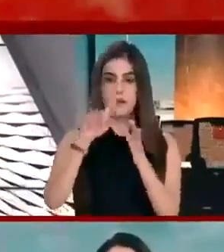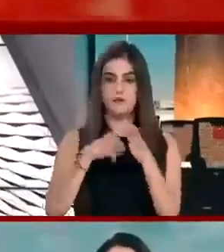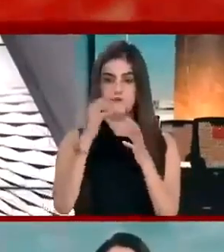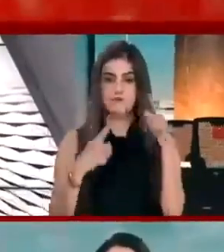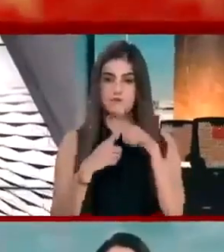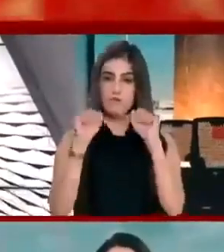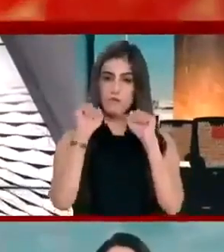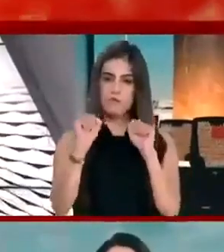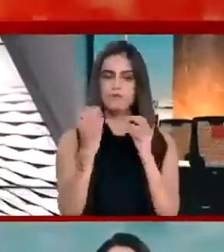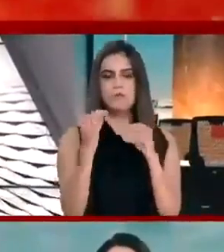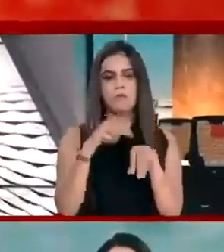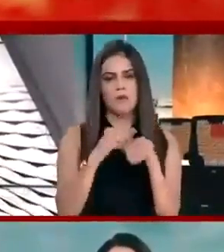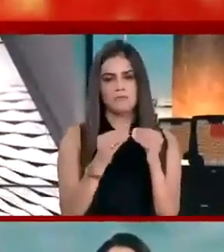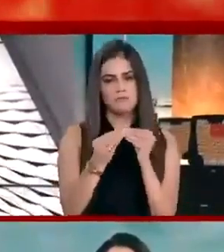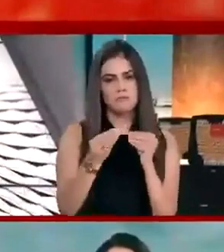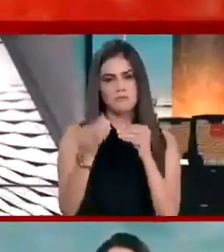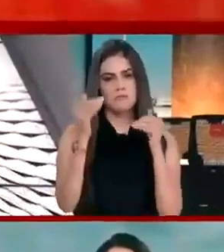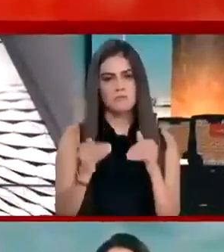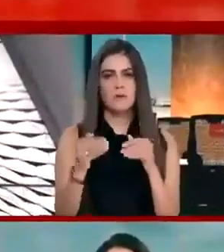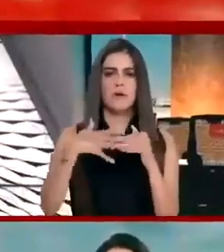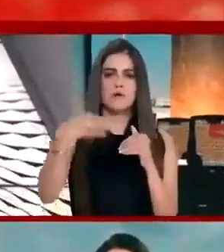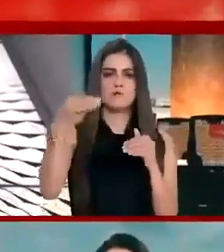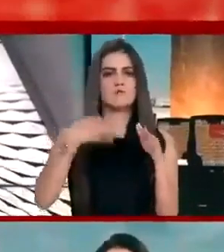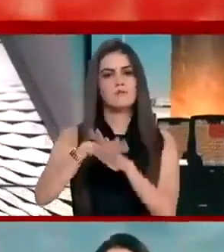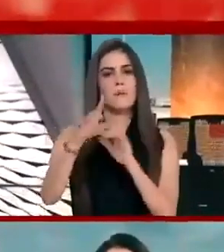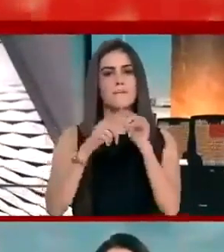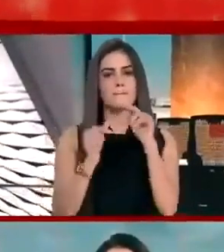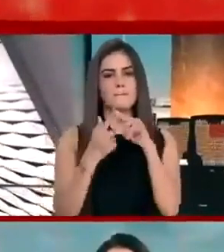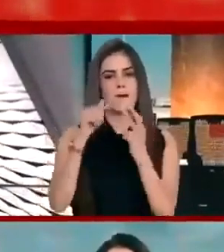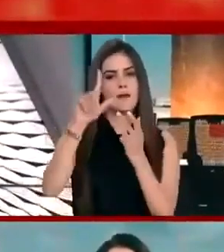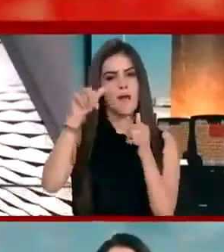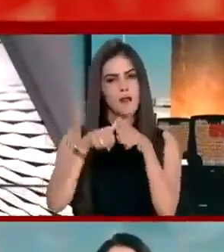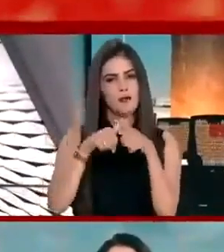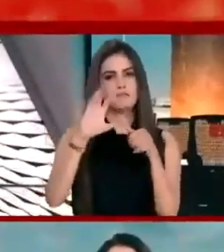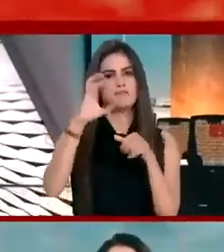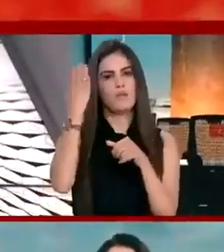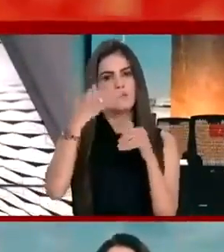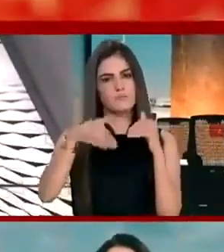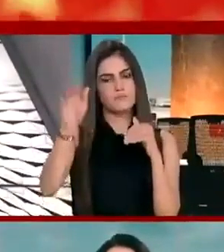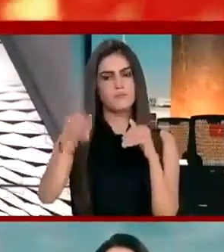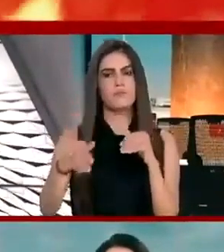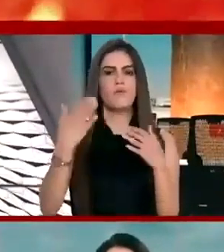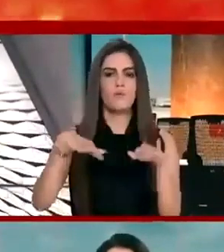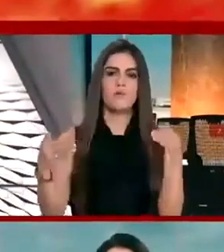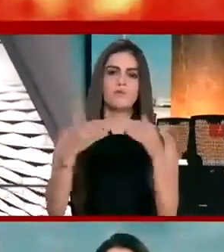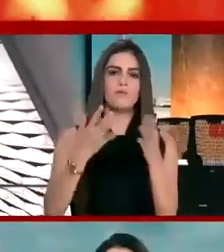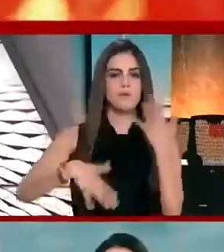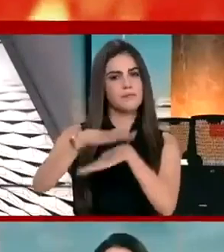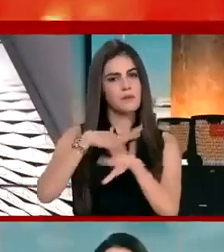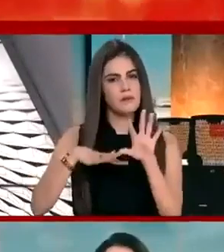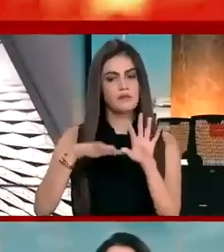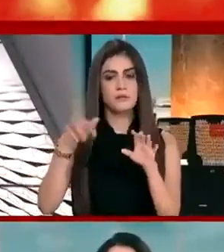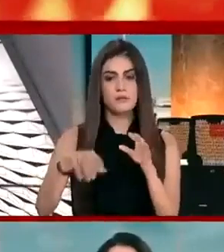सिंह सिद्धू अब से कुछ देर पहले निकले हैं पटियाला से चंडीगढ़ के लिए जहां उन्हें मुलाकात करनी